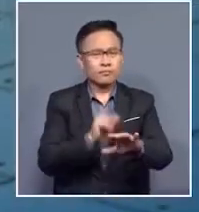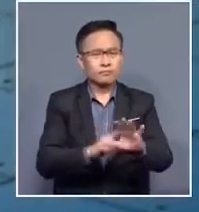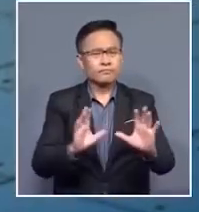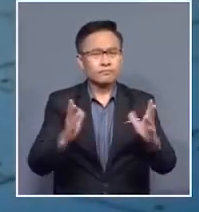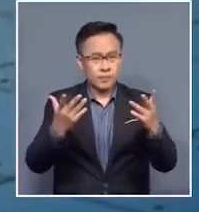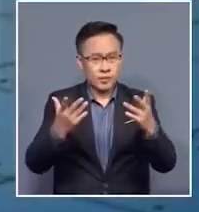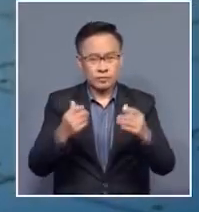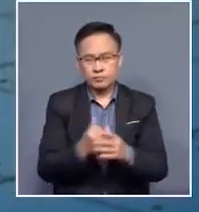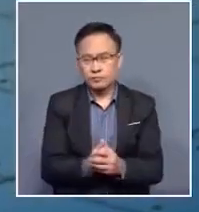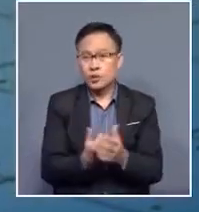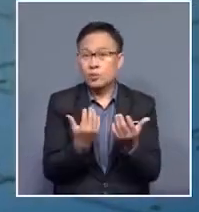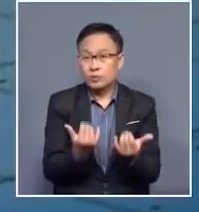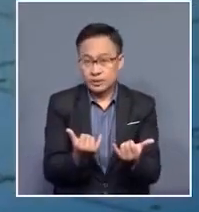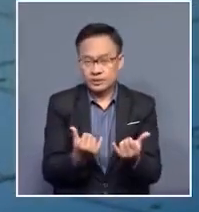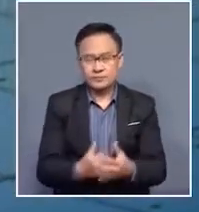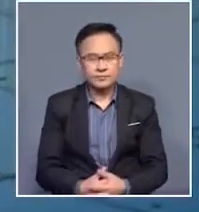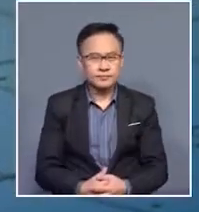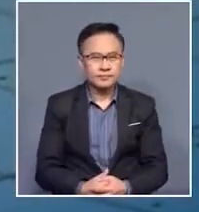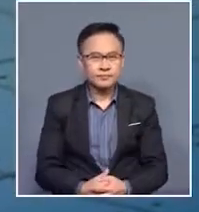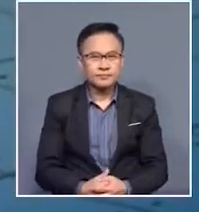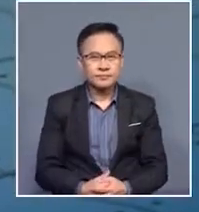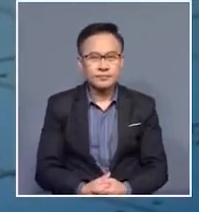หรับรายการศาสตร์พระราชาสู่การพัฒนาอย่างยั่งยืนนะคะ